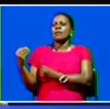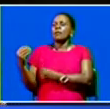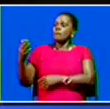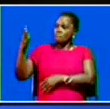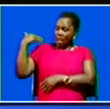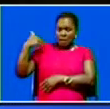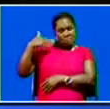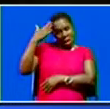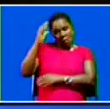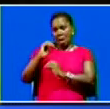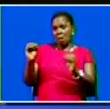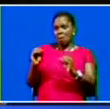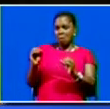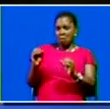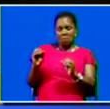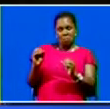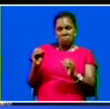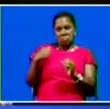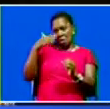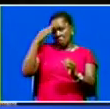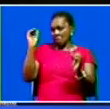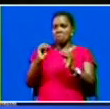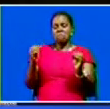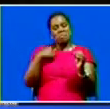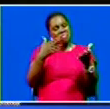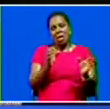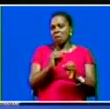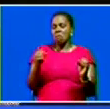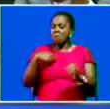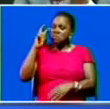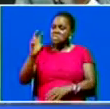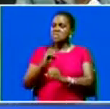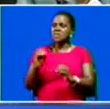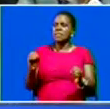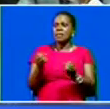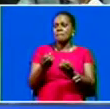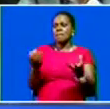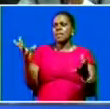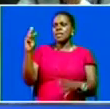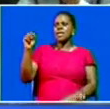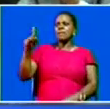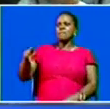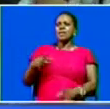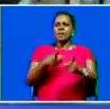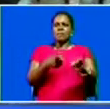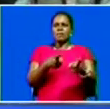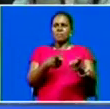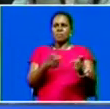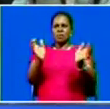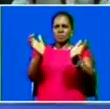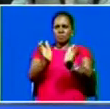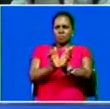nyuma kulifanyika nini, kama kulifanyika nini, mimi Aisha sikuweko na sikuona. Several MPs have criticized her